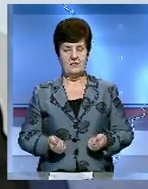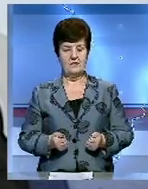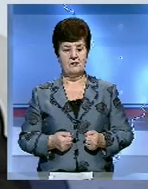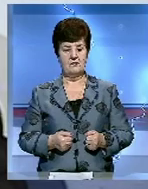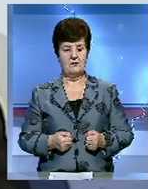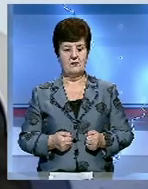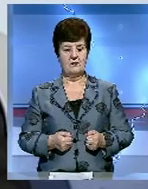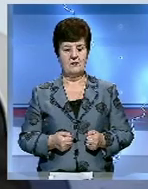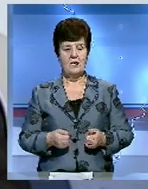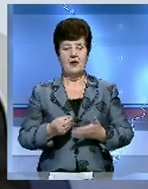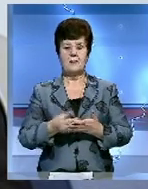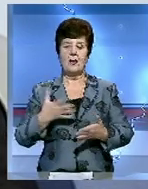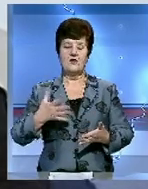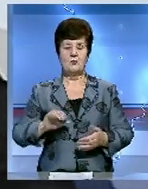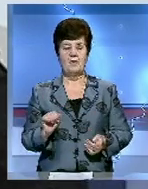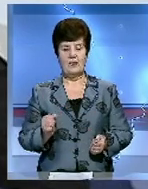Dragi prieteni,